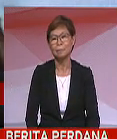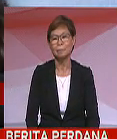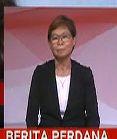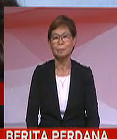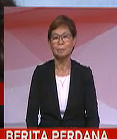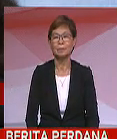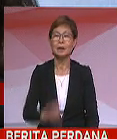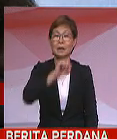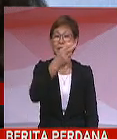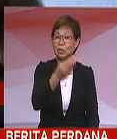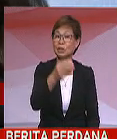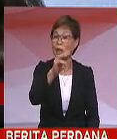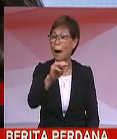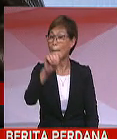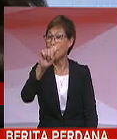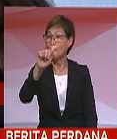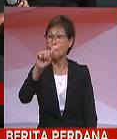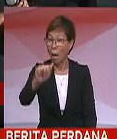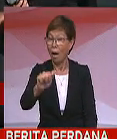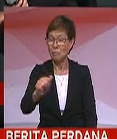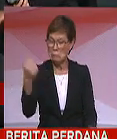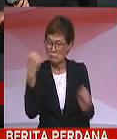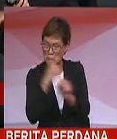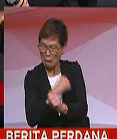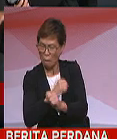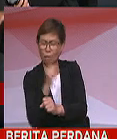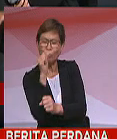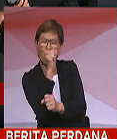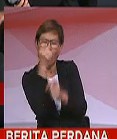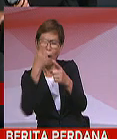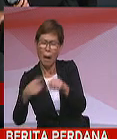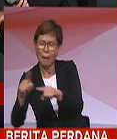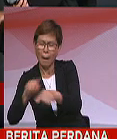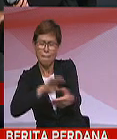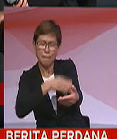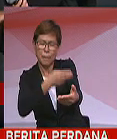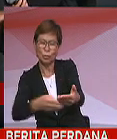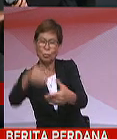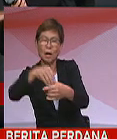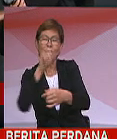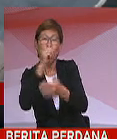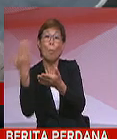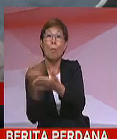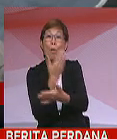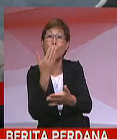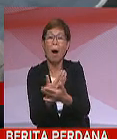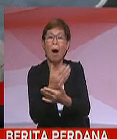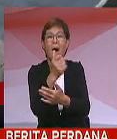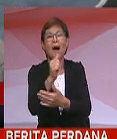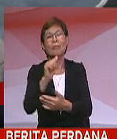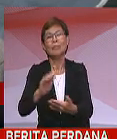Dalam pada itu, Shalma juga berjaya mencabar dirinya menyanyikan lagu yang berlainan genre dalam single terbaru berjudul